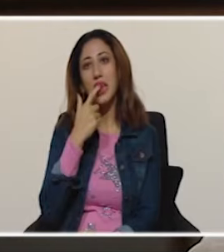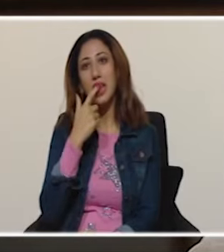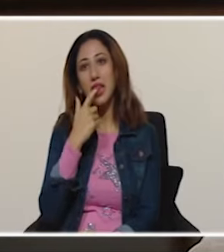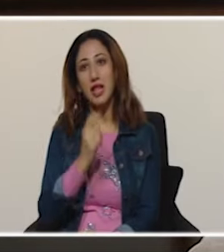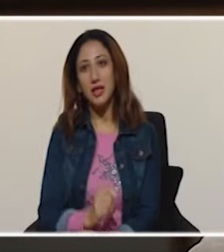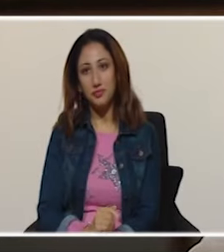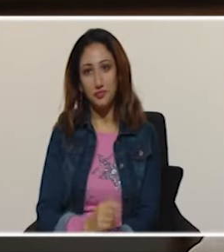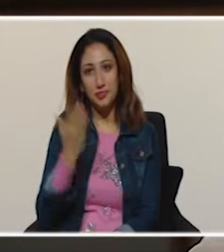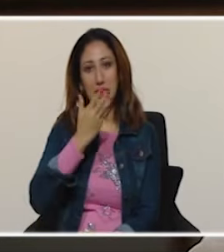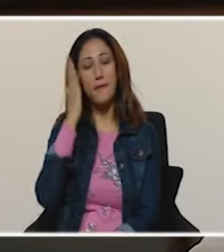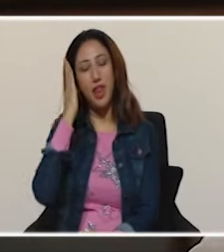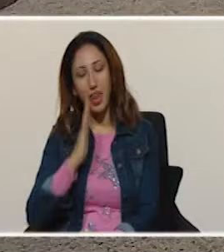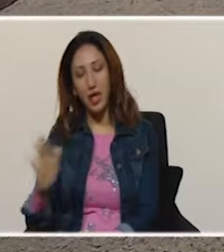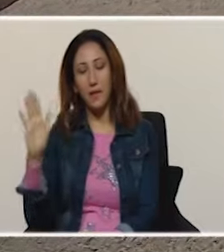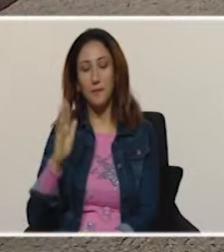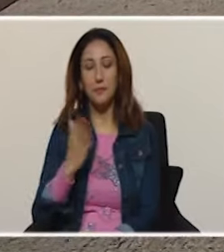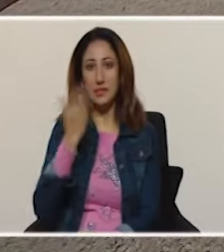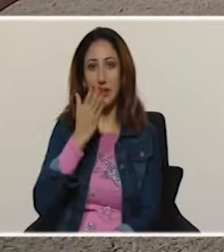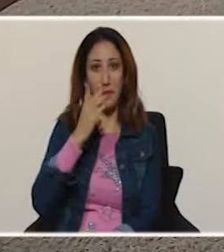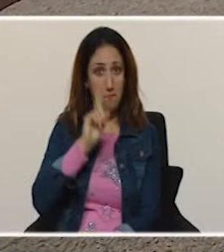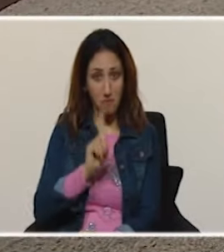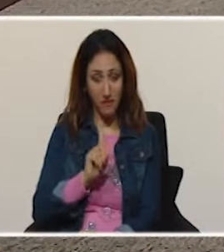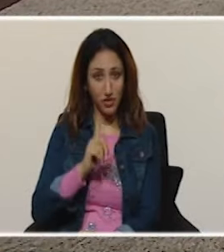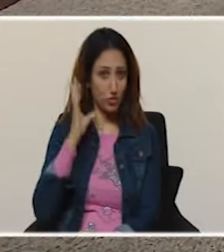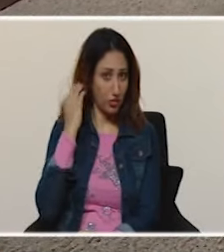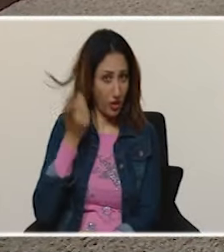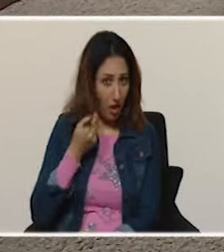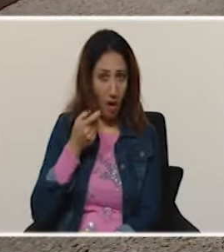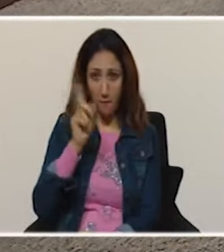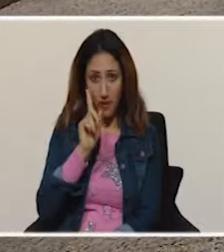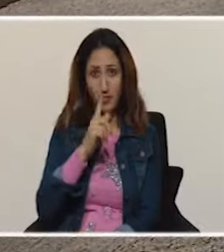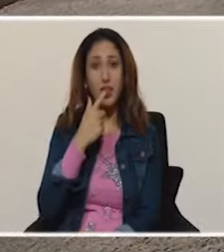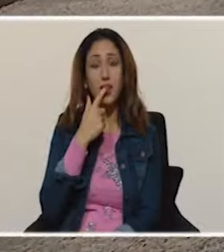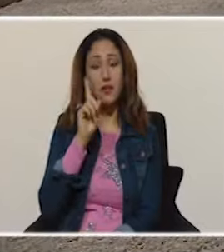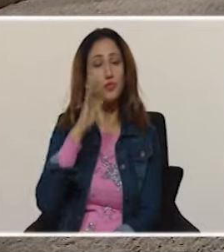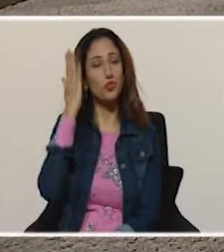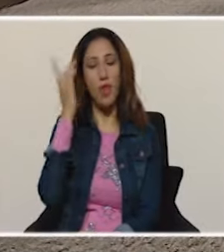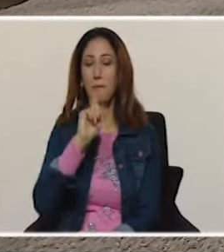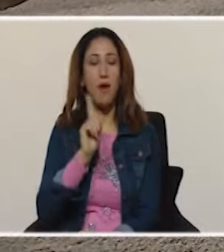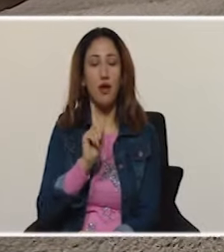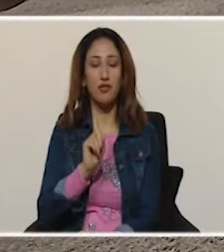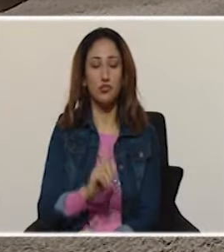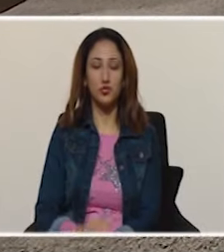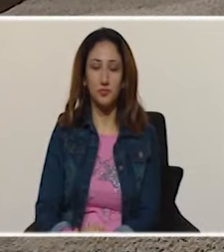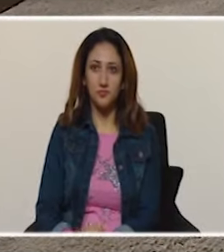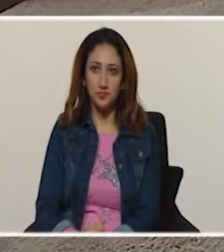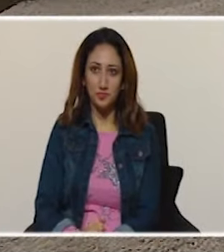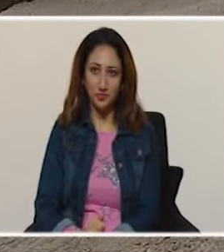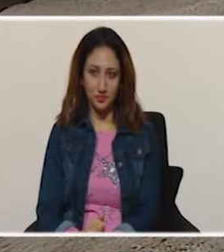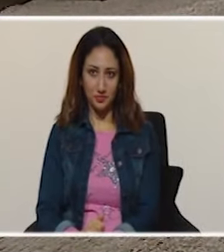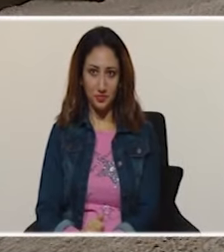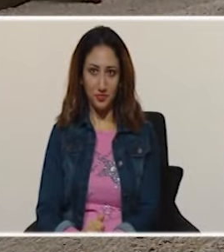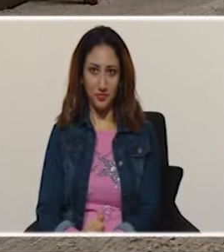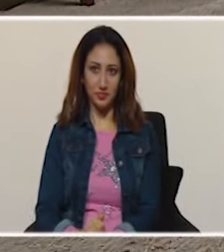جديده دي ما هذا سر دي جديدة خالص بس ما حدا قلته لي بس ما بتعرفها أنا أول مرة أشوفها دي ومرات كانوا يجيبوا لي قطعة فرو